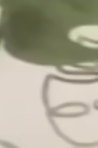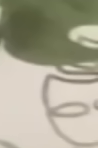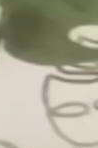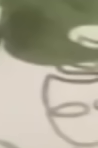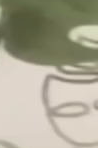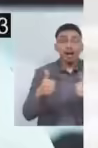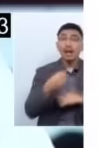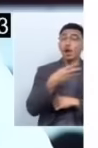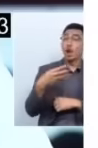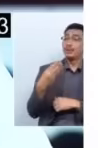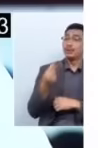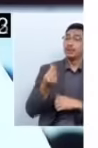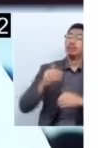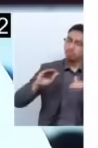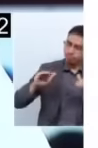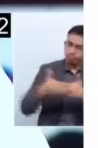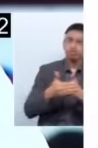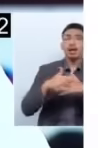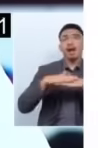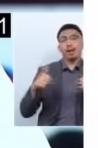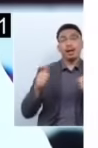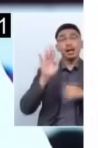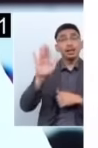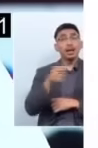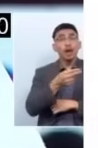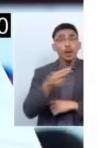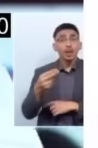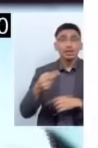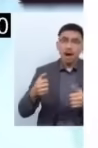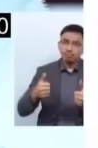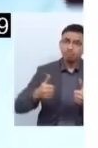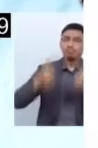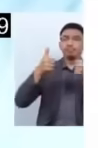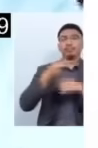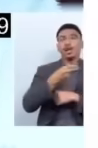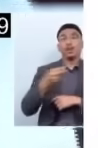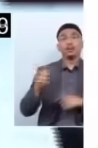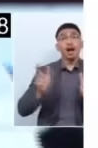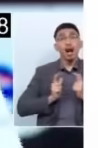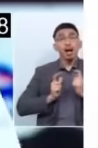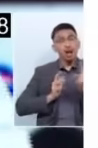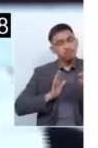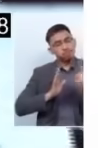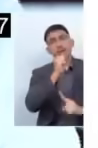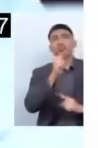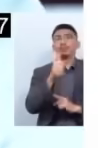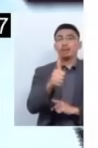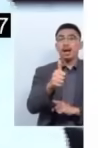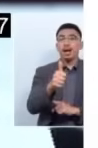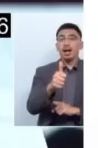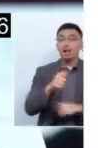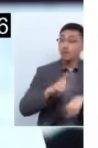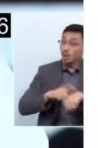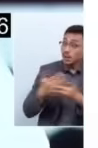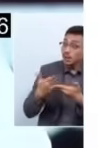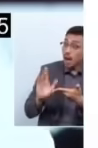ini kecurigaan-kecurigaan kayak gini. Nggak ada itu statement-statement apa yang mencurigai ketidaknetralan aparat dan segala macam kayak ini.